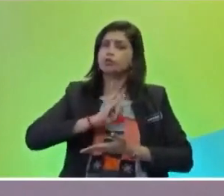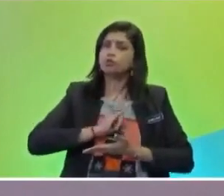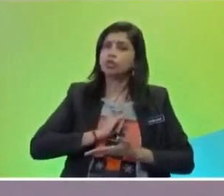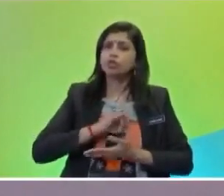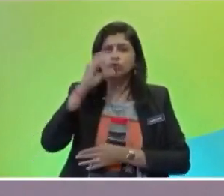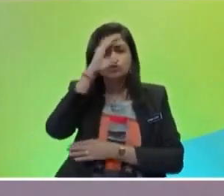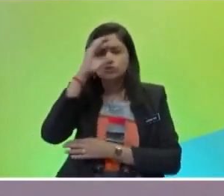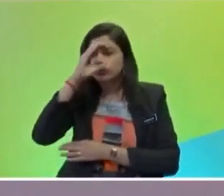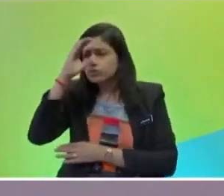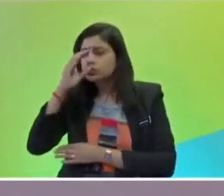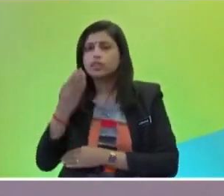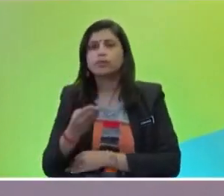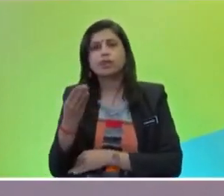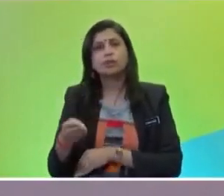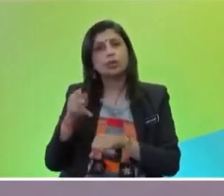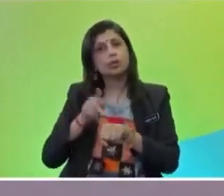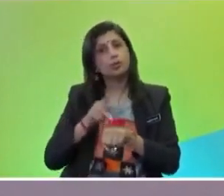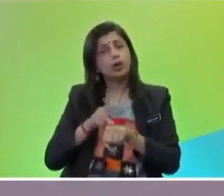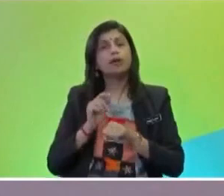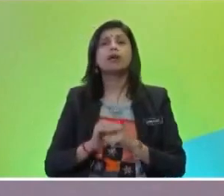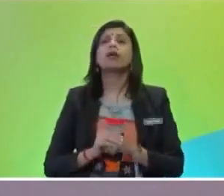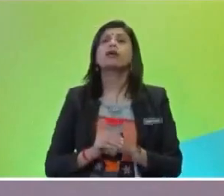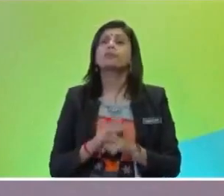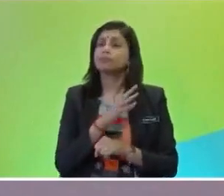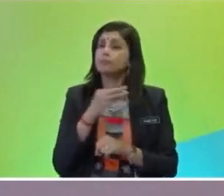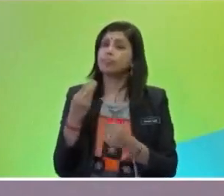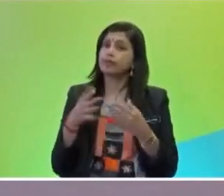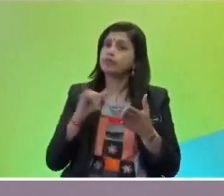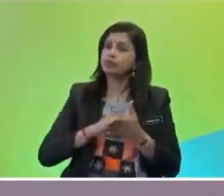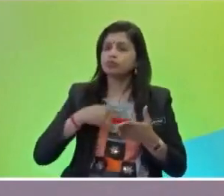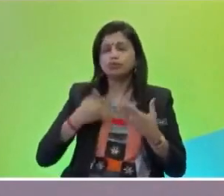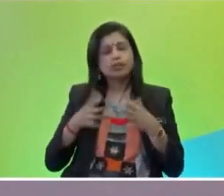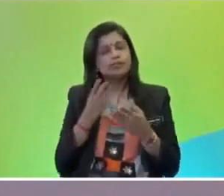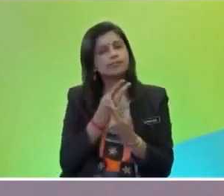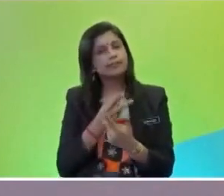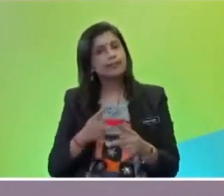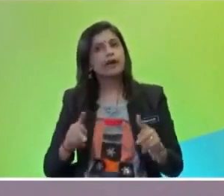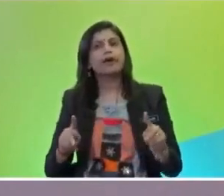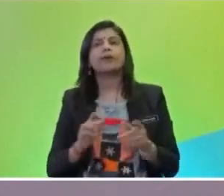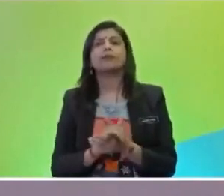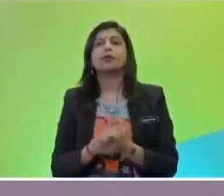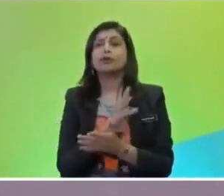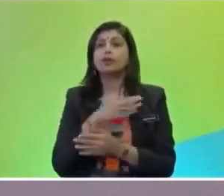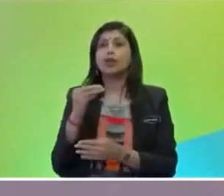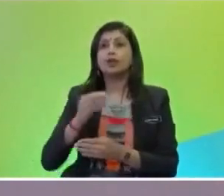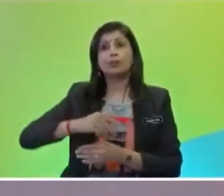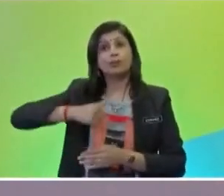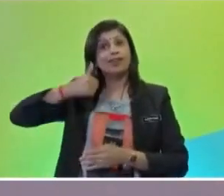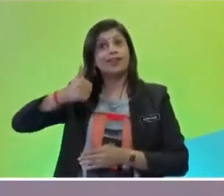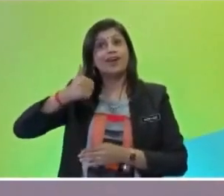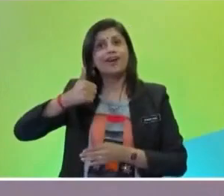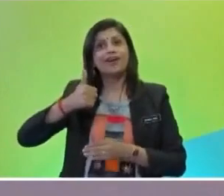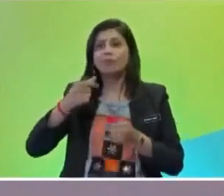jiran-jiran perumahan saya. Akhirnya, saya dapat siapkan reka cipta dan dapat juga memenangi tempat